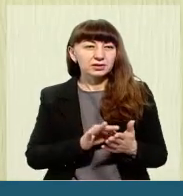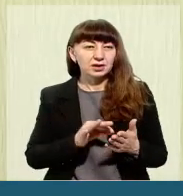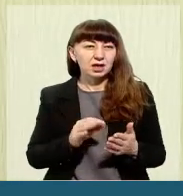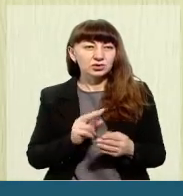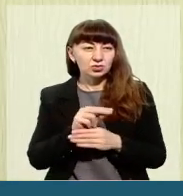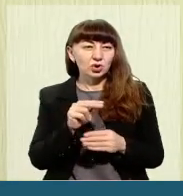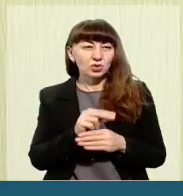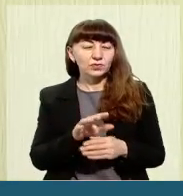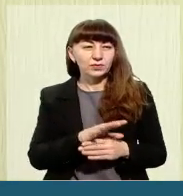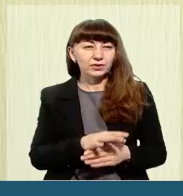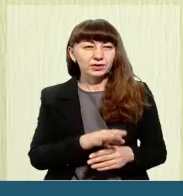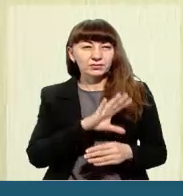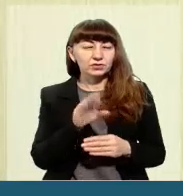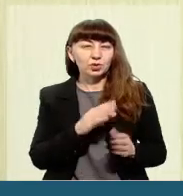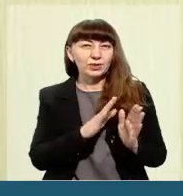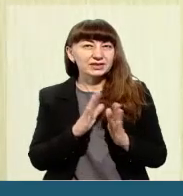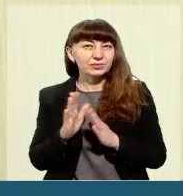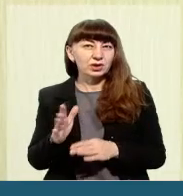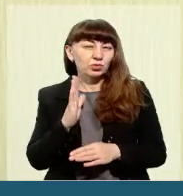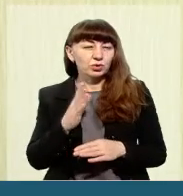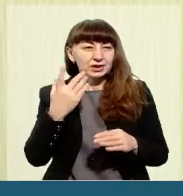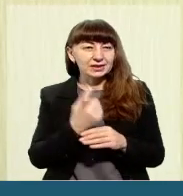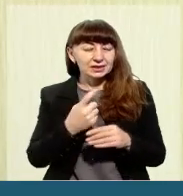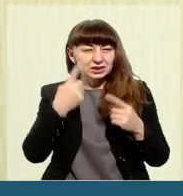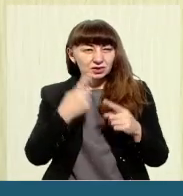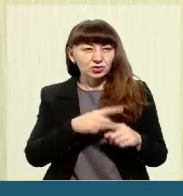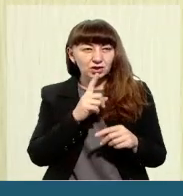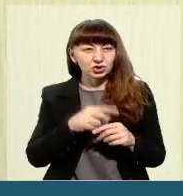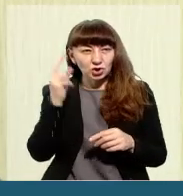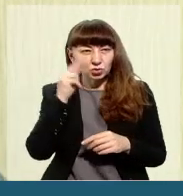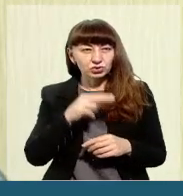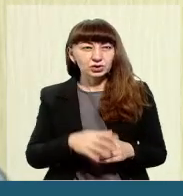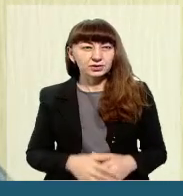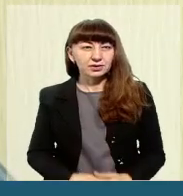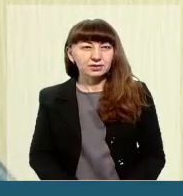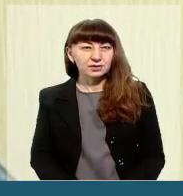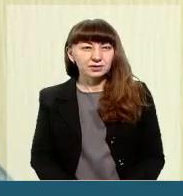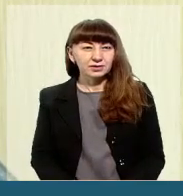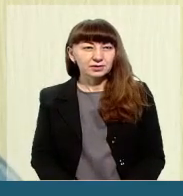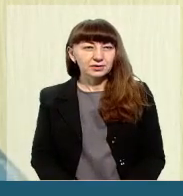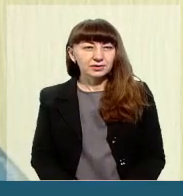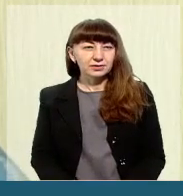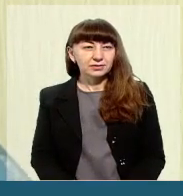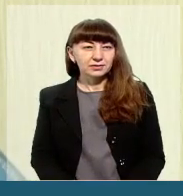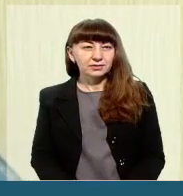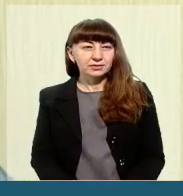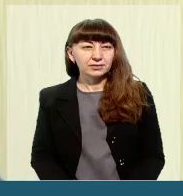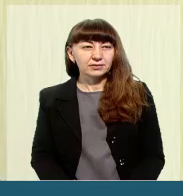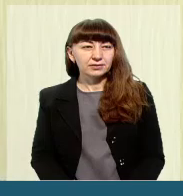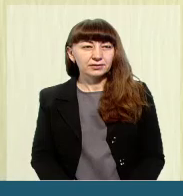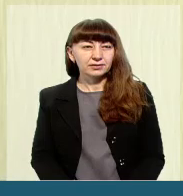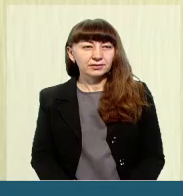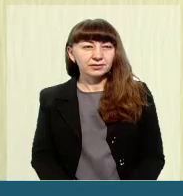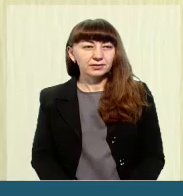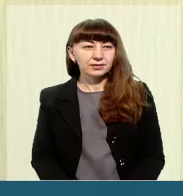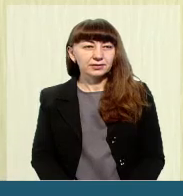научимся. Все будет постепенно. Эту технологию мы должны изучить. Хоть осталось недолго жить. Сколько